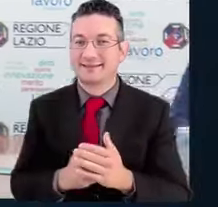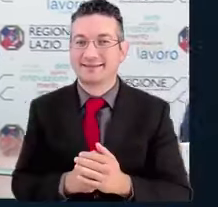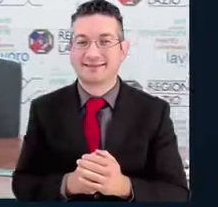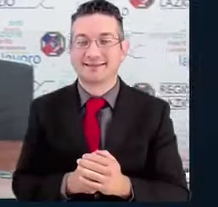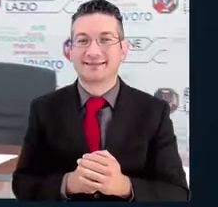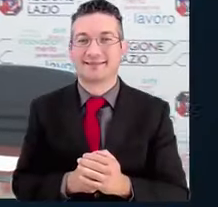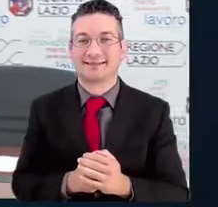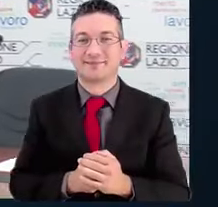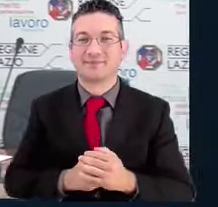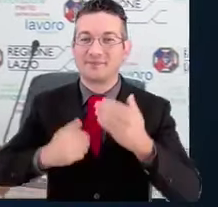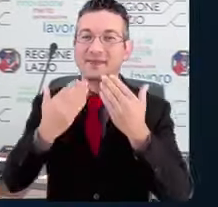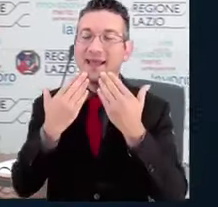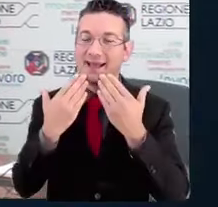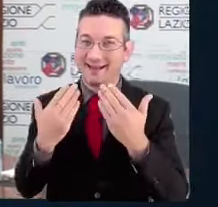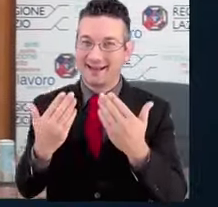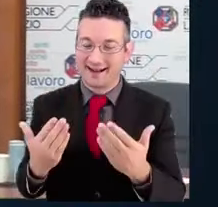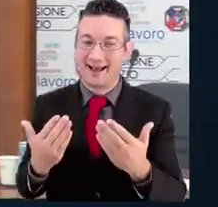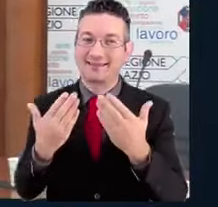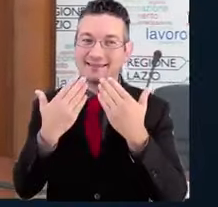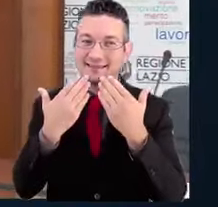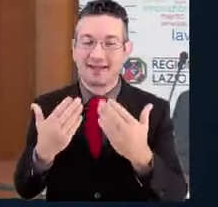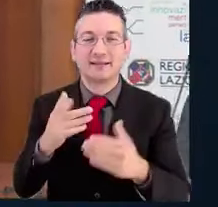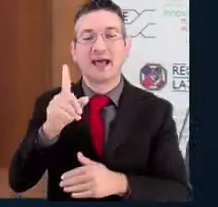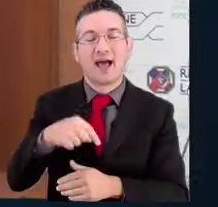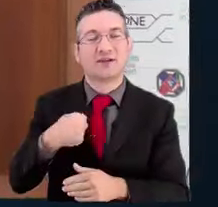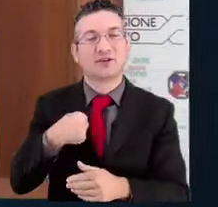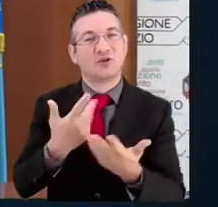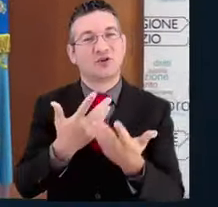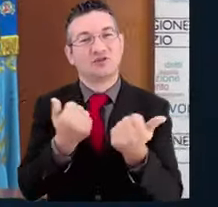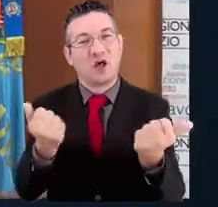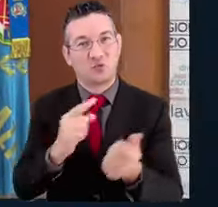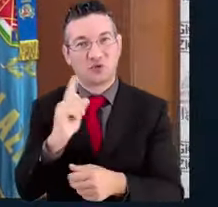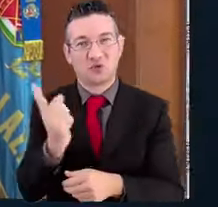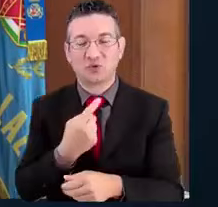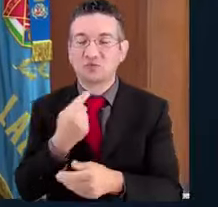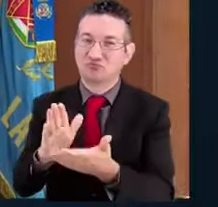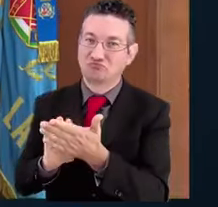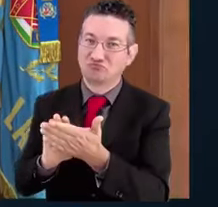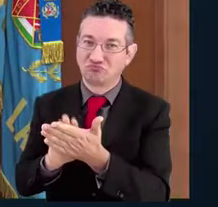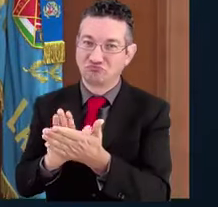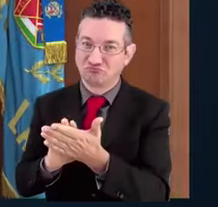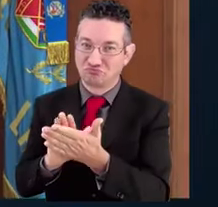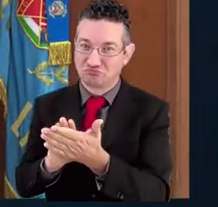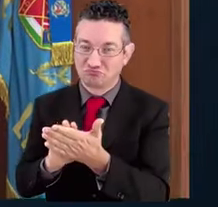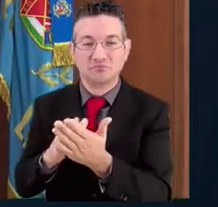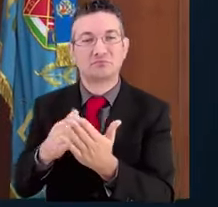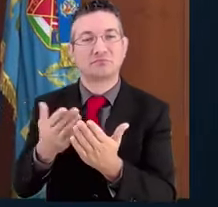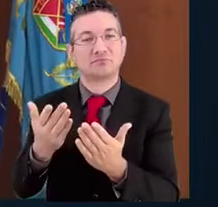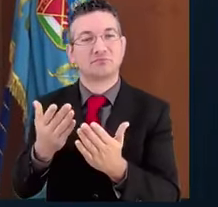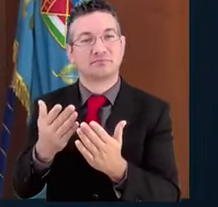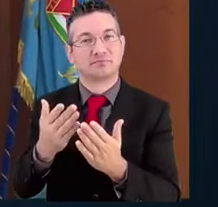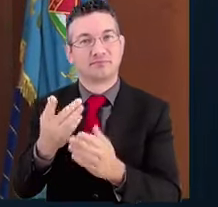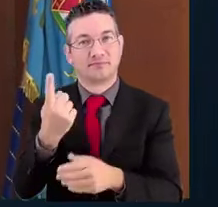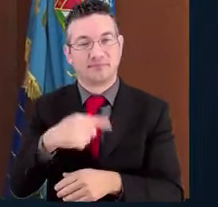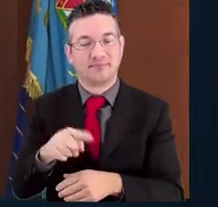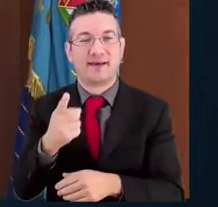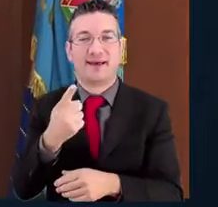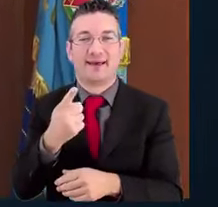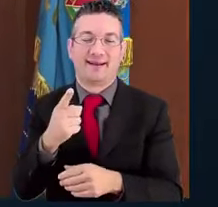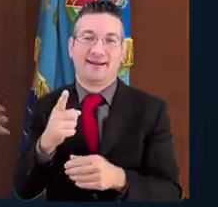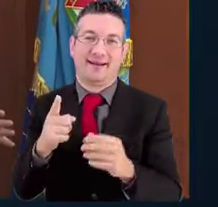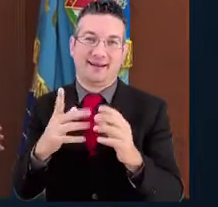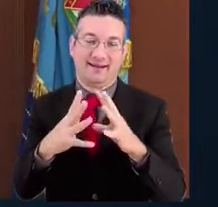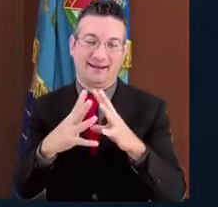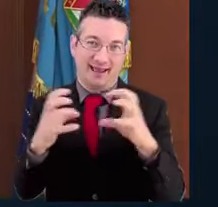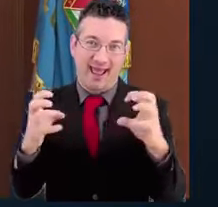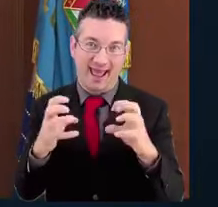grazie grazie intanto saluto anch'io tutti e un plauso all'iniziativa delle btl quindi questa era doverosa